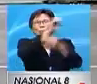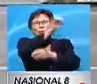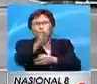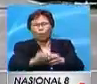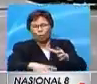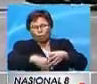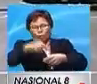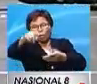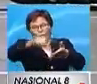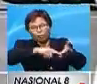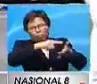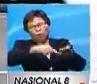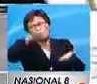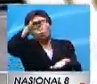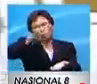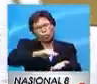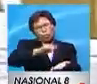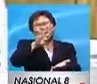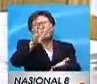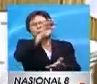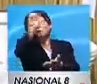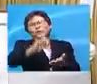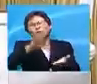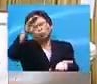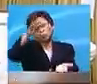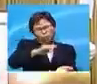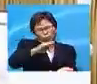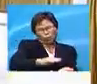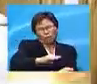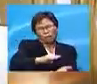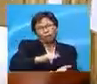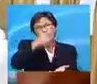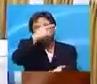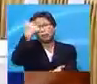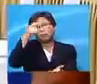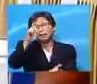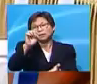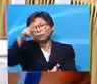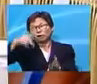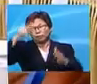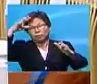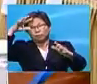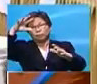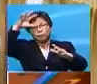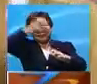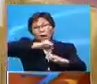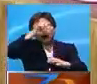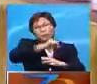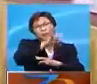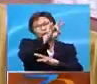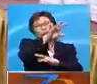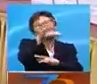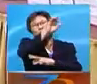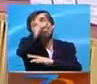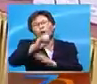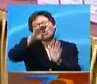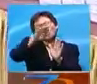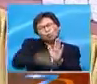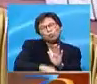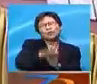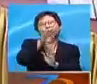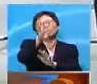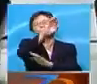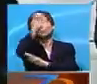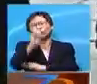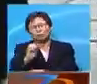yang keluar mengundi ini kurang 4% jangan awal SPR di mana pengerusi SPR Datuk Seri Mohamad Hashim